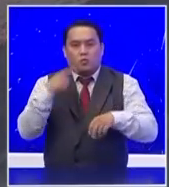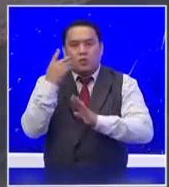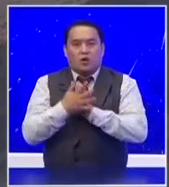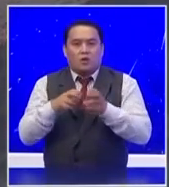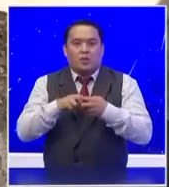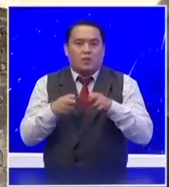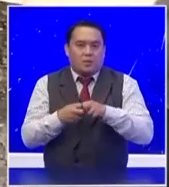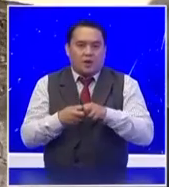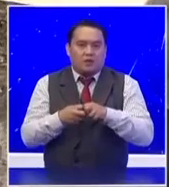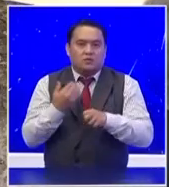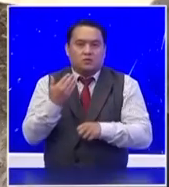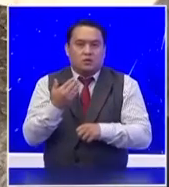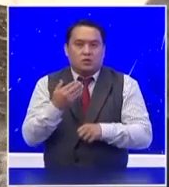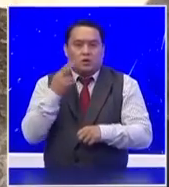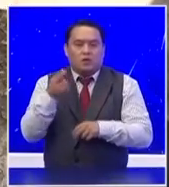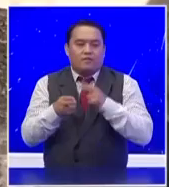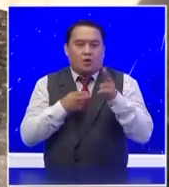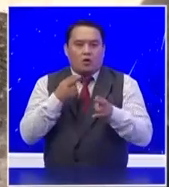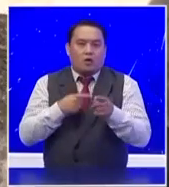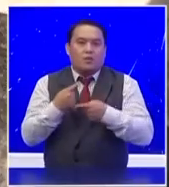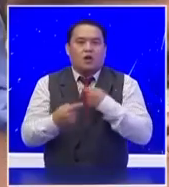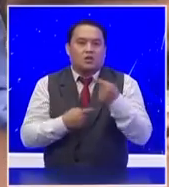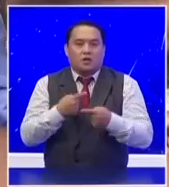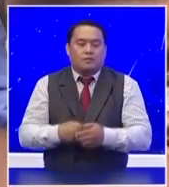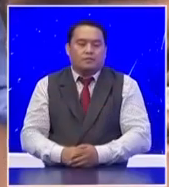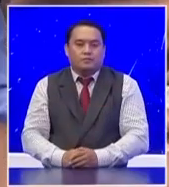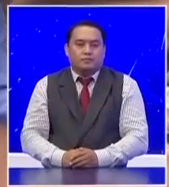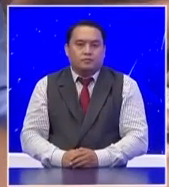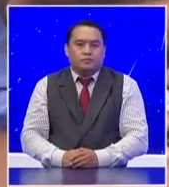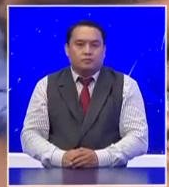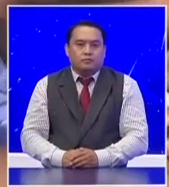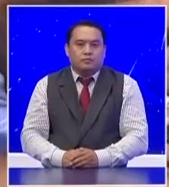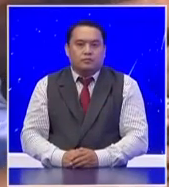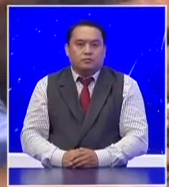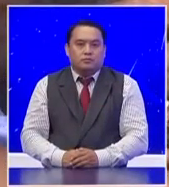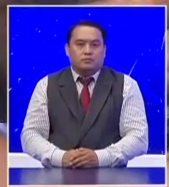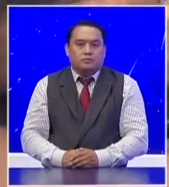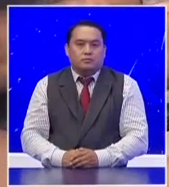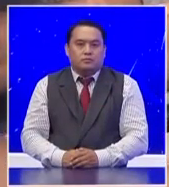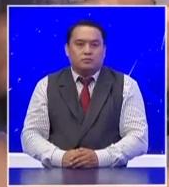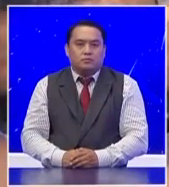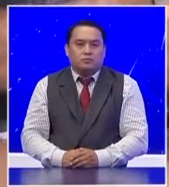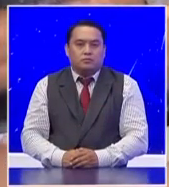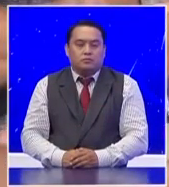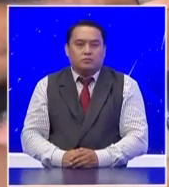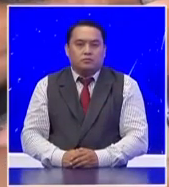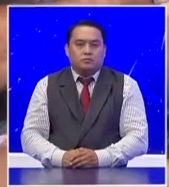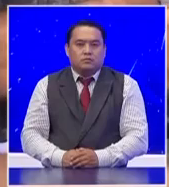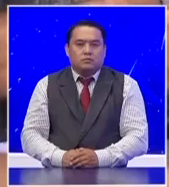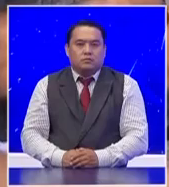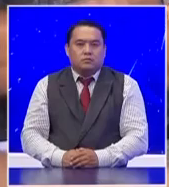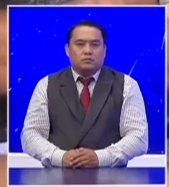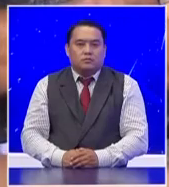проблеме. Однако свои слова автор ролика взял обратно. Сердим, что не вытлеватор, каждый